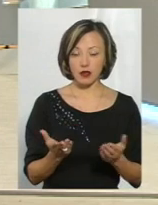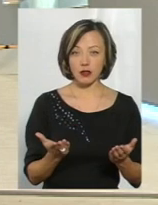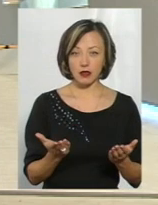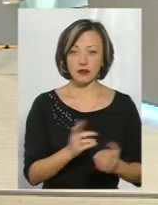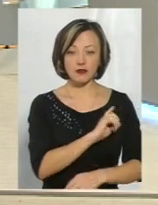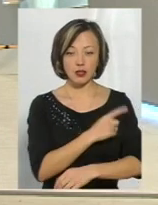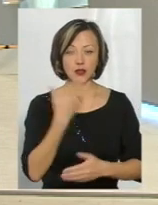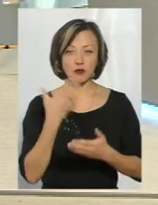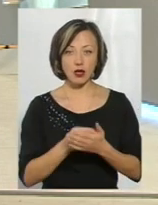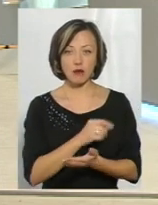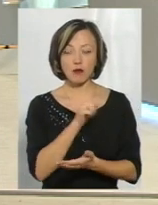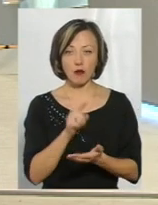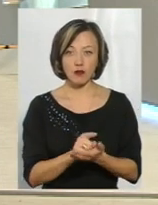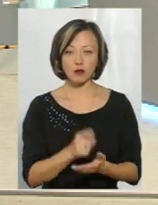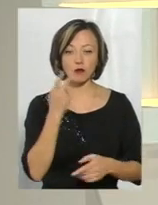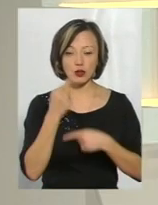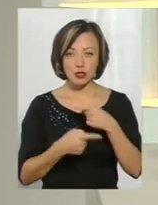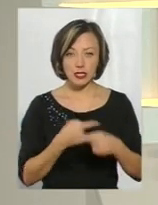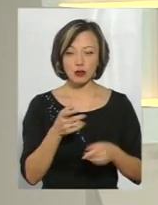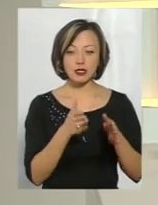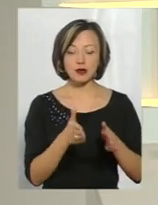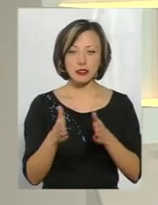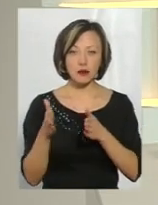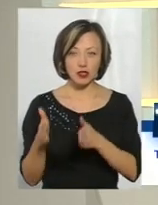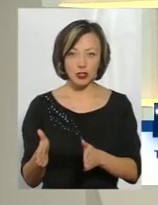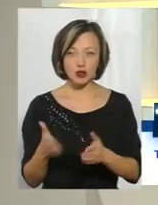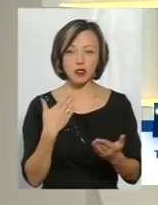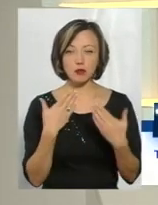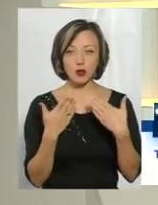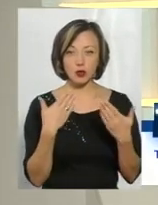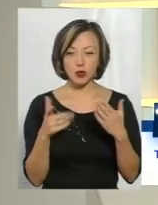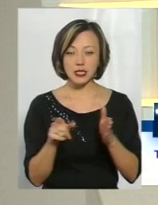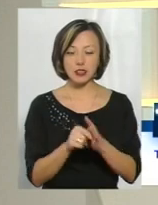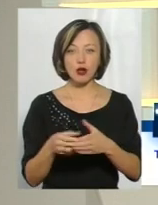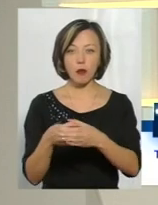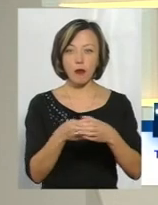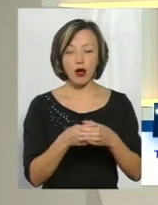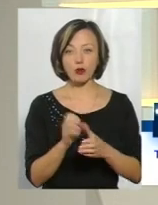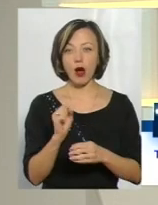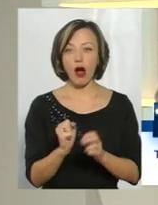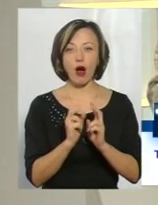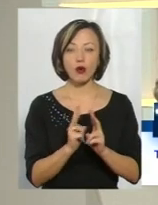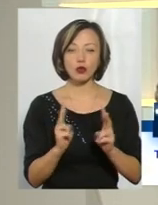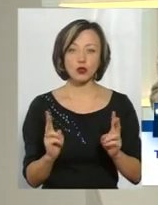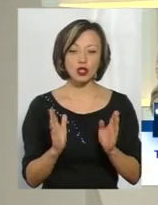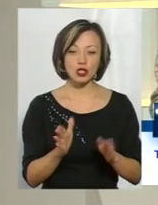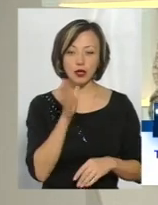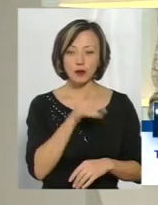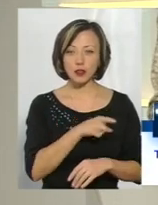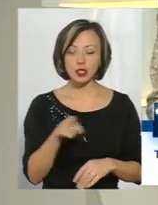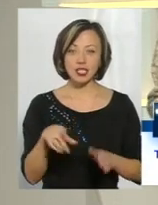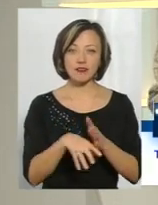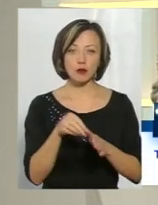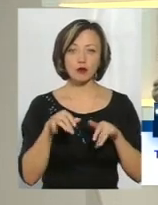своїх посадових обов'язків постійно, стабільно, систематично спілкується з громадою, а хтось лише під час цього